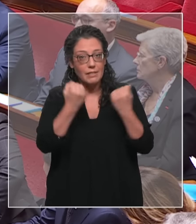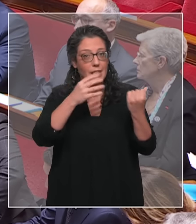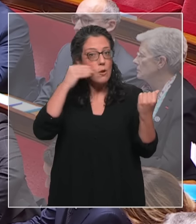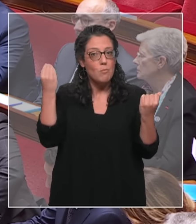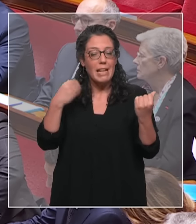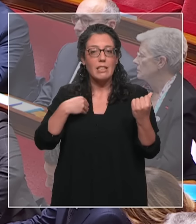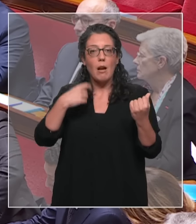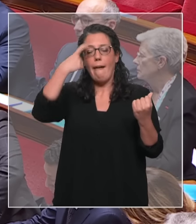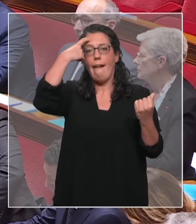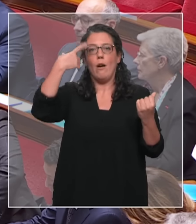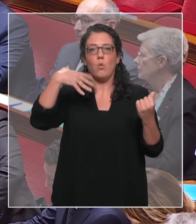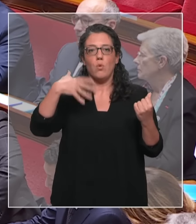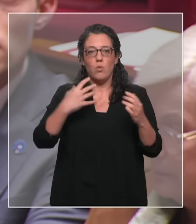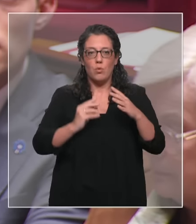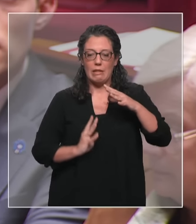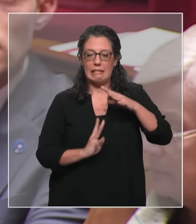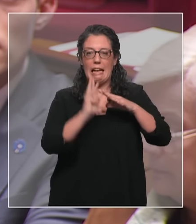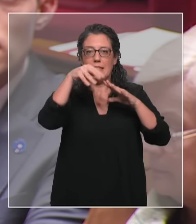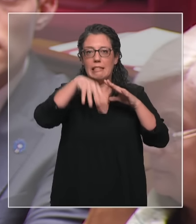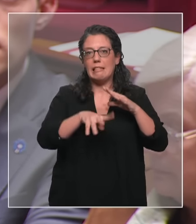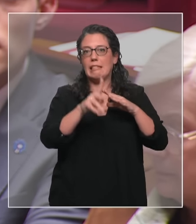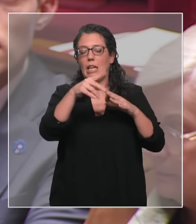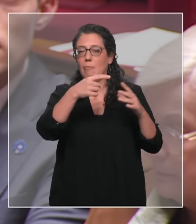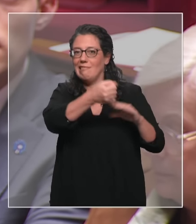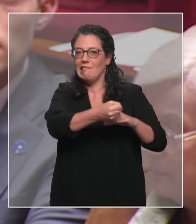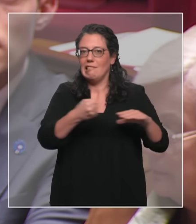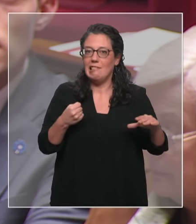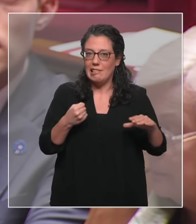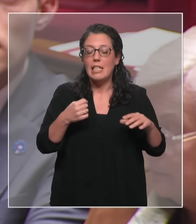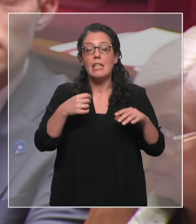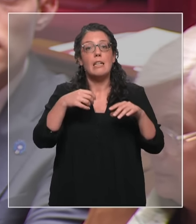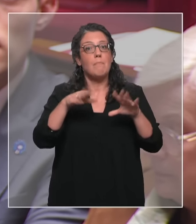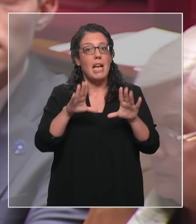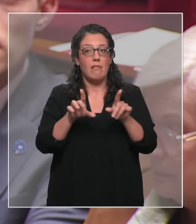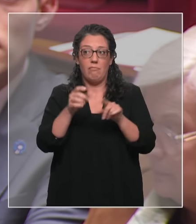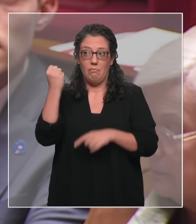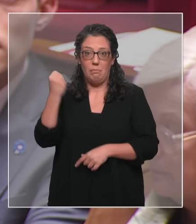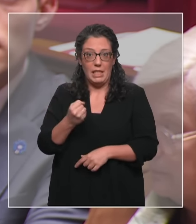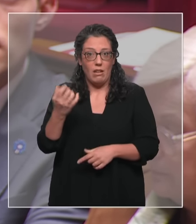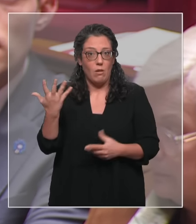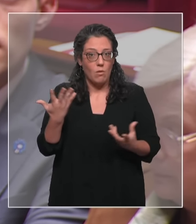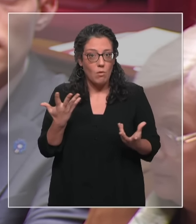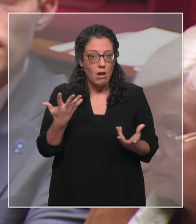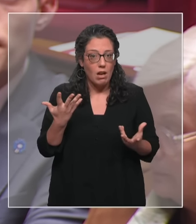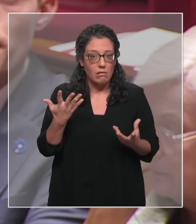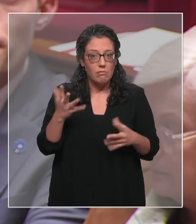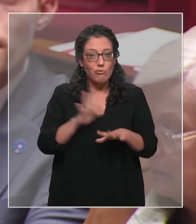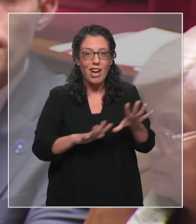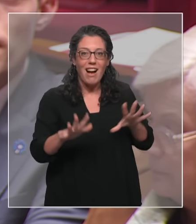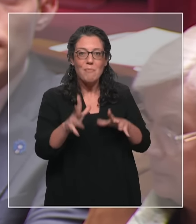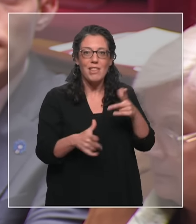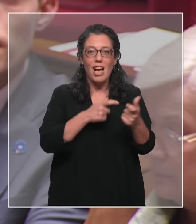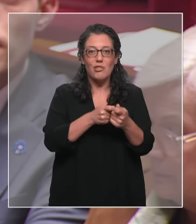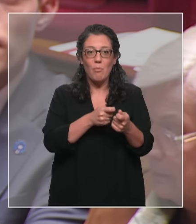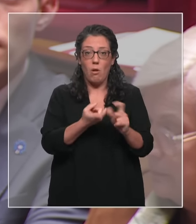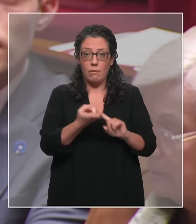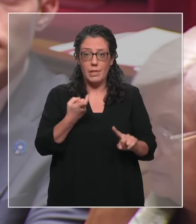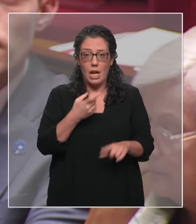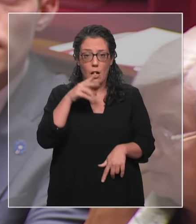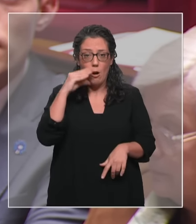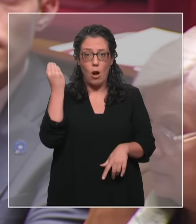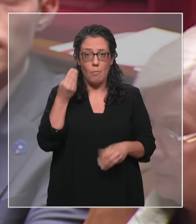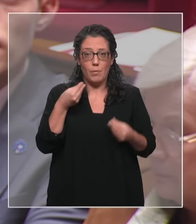nos émissions de gaz à effet de serre, mais elles sont accentuées par des aménagements humains qui ont imperméabilisé